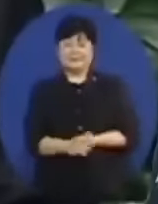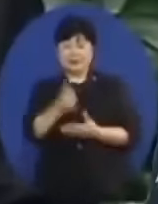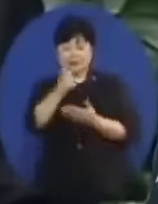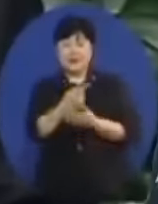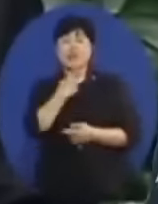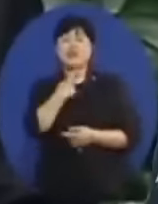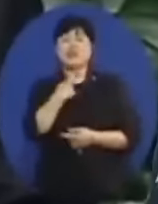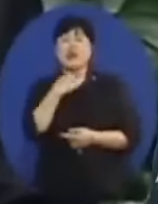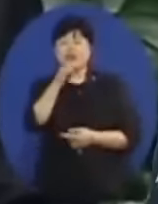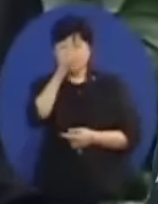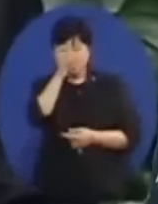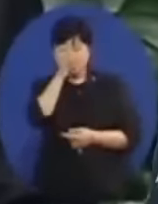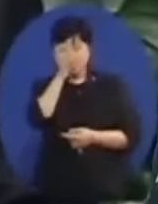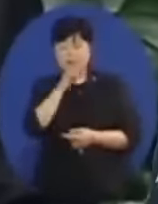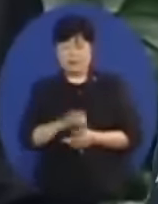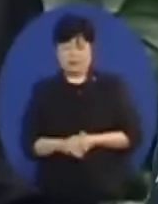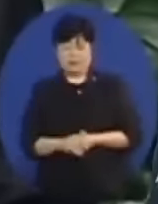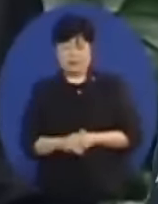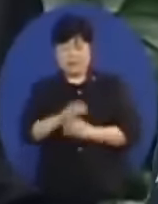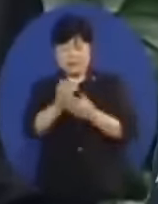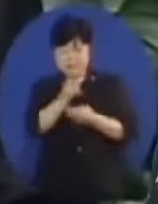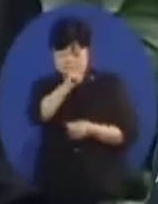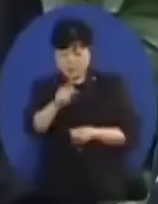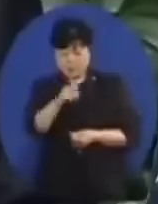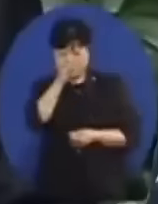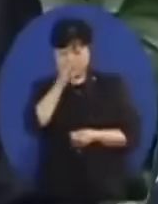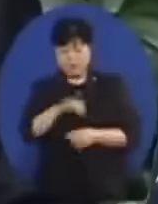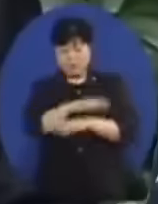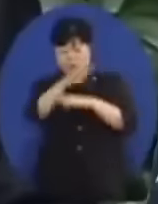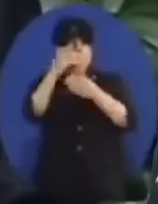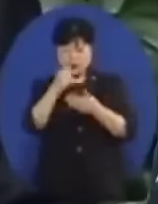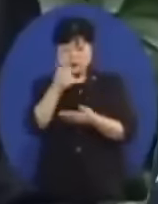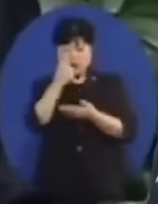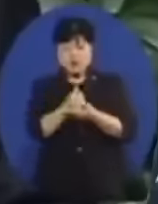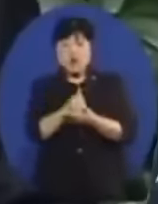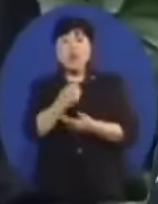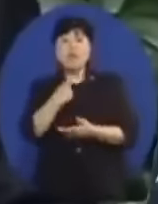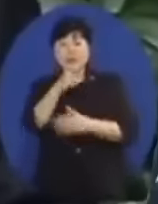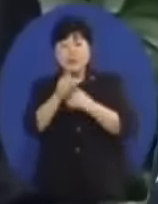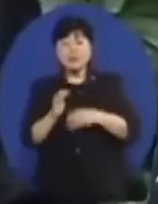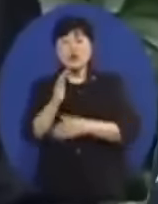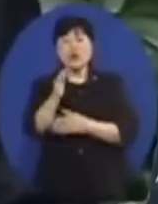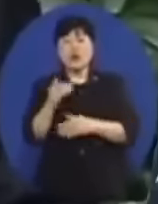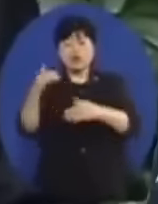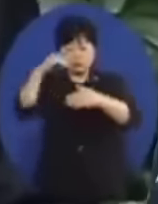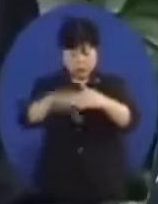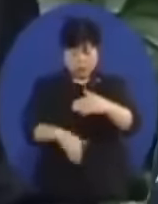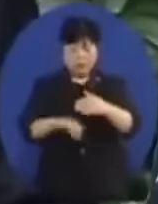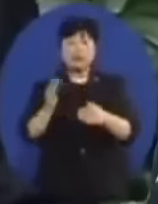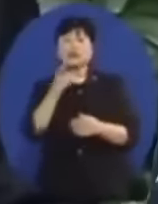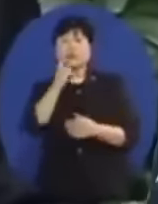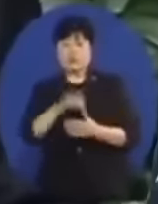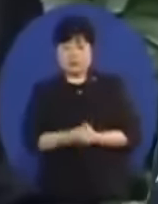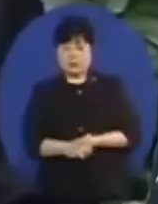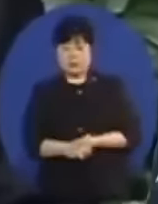죄를 지었습니다. 성경이 그렇게 말합니다. 모든 사람의 죄를 범하였으니 하나님의 영광에 이르지